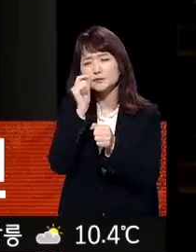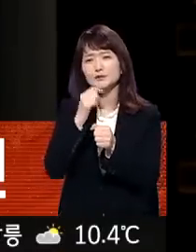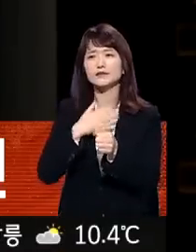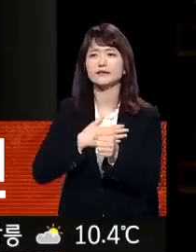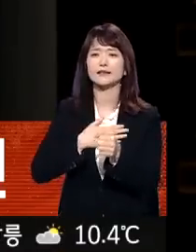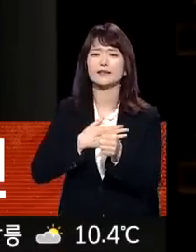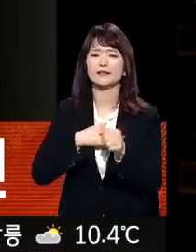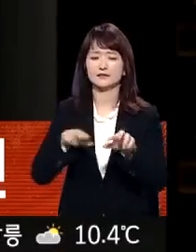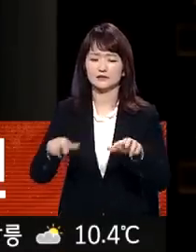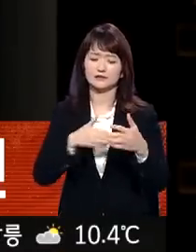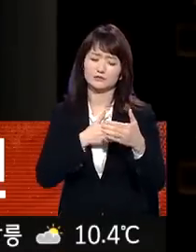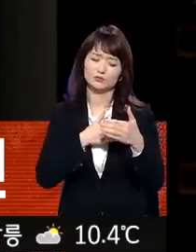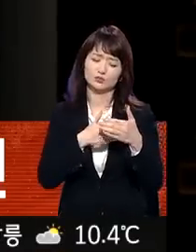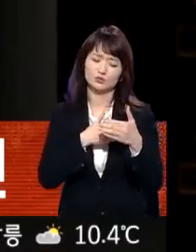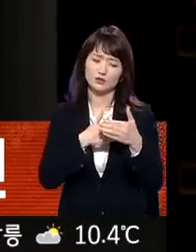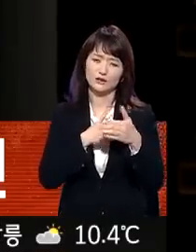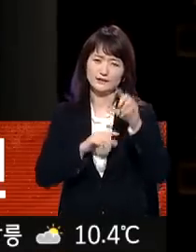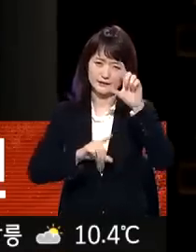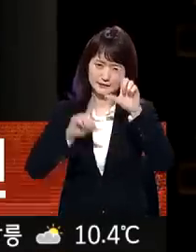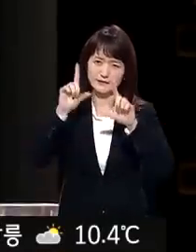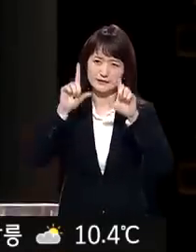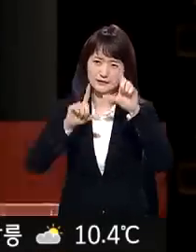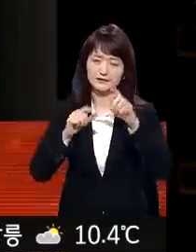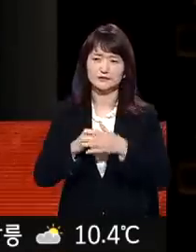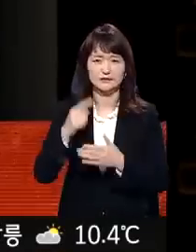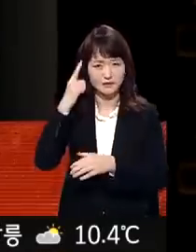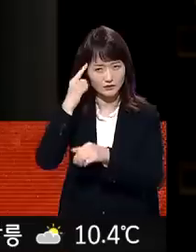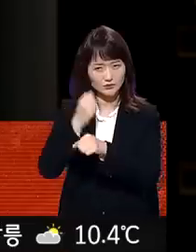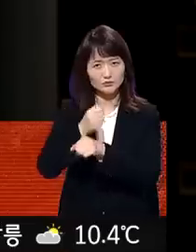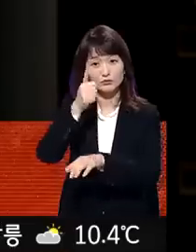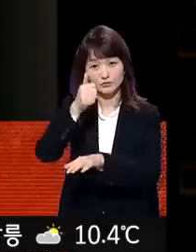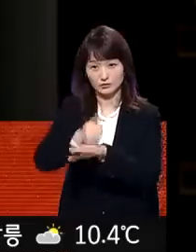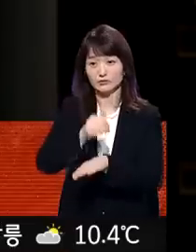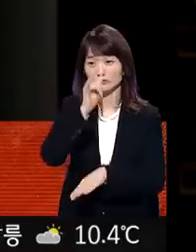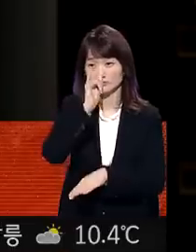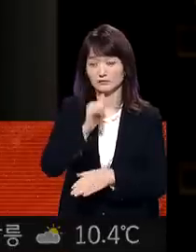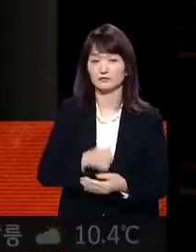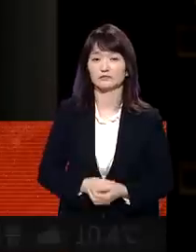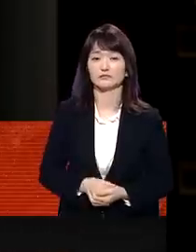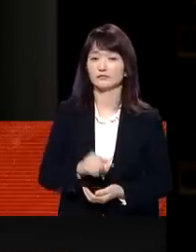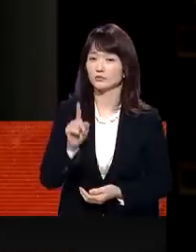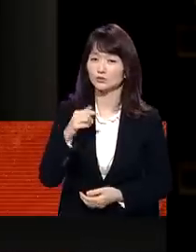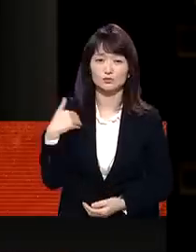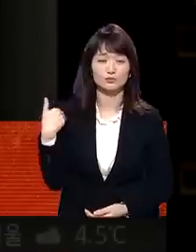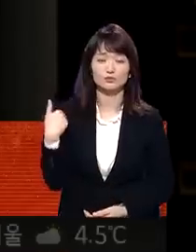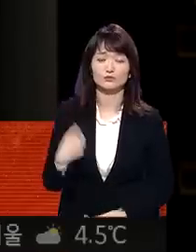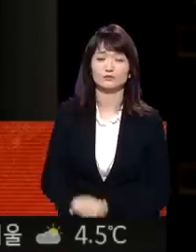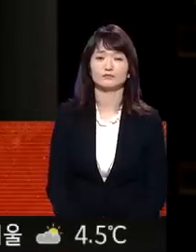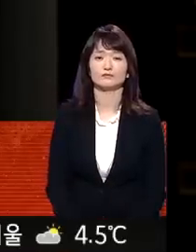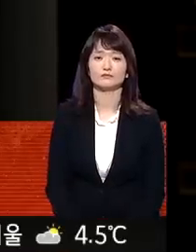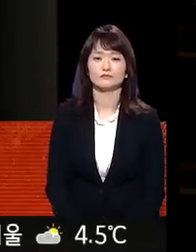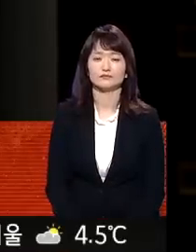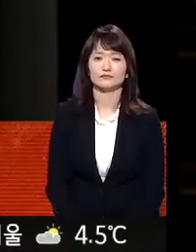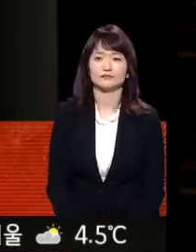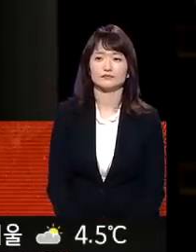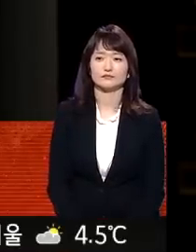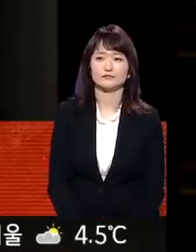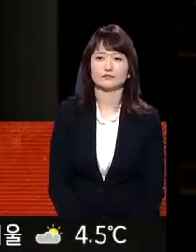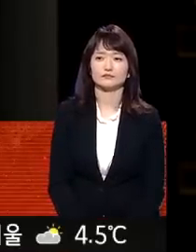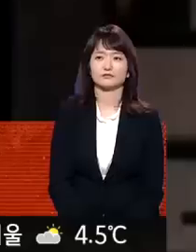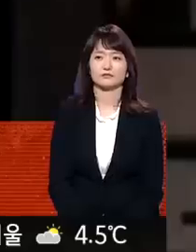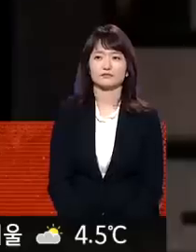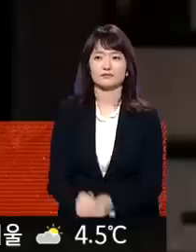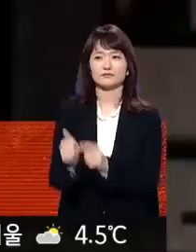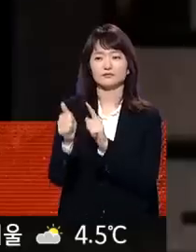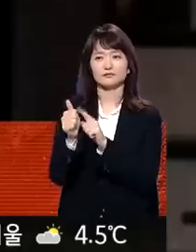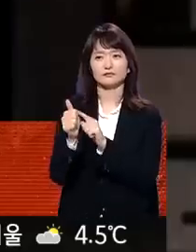지금 불안한 상태다 뭐 이런 또 연구 결과도 있다고 해요. 뭐 그런 건지 모르겠습니다만 사실 뭐 저도 뭐 이분을 직접